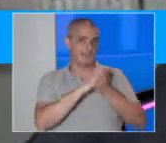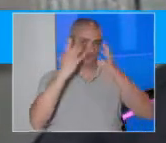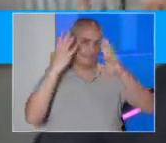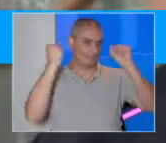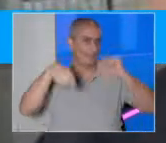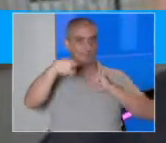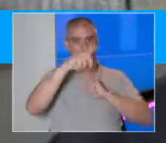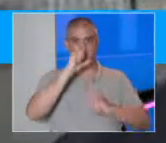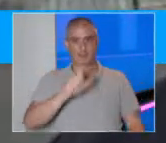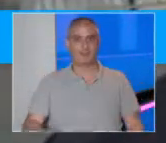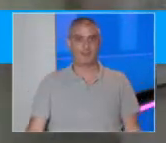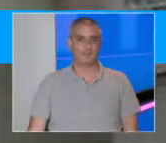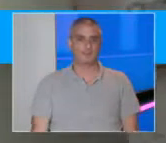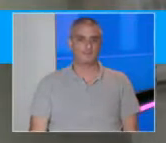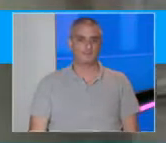הדיפלומטיים שלך שם באיטליה?